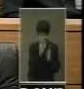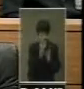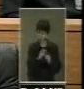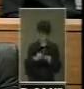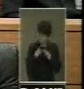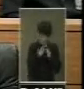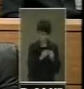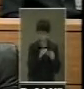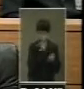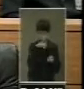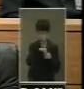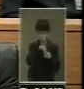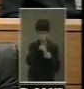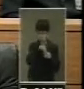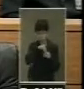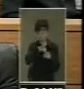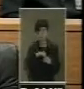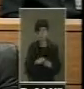ให้กำลังใจท่านครับ